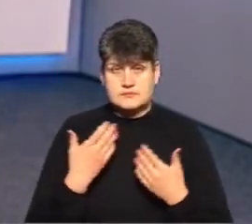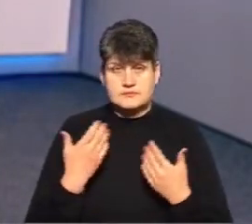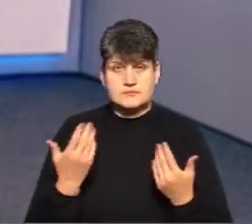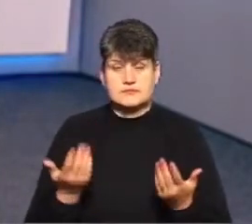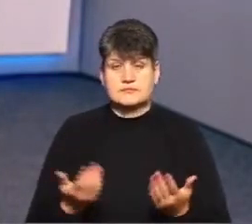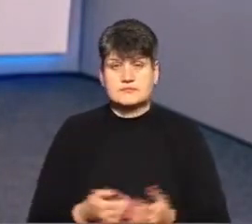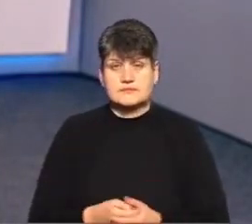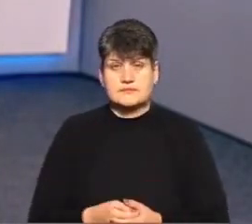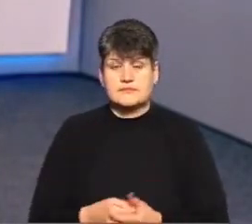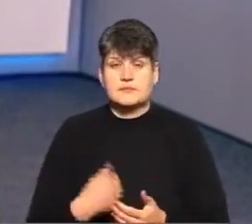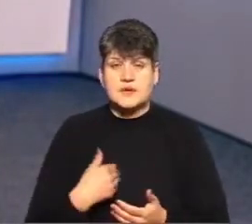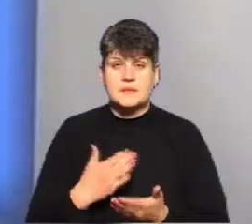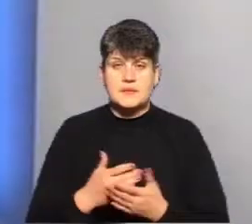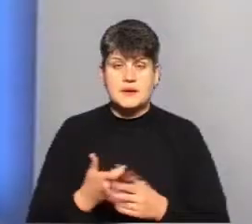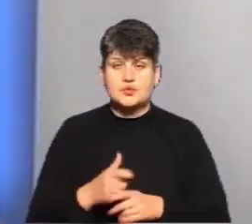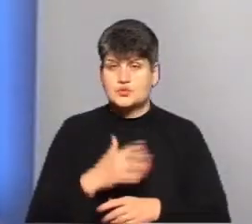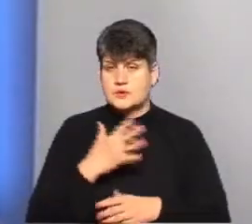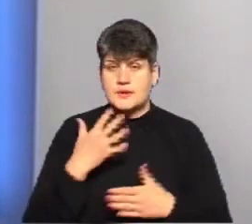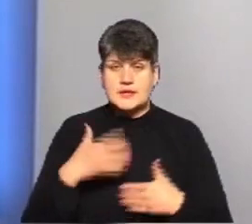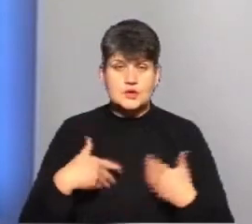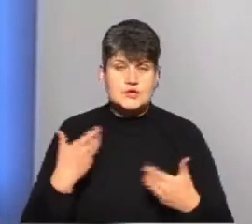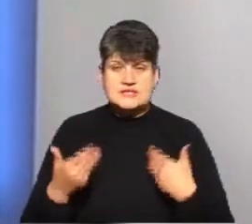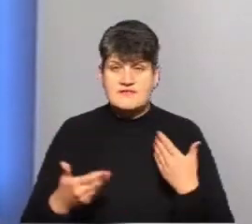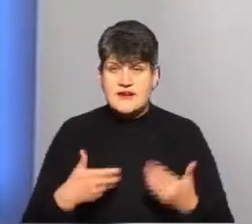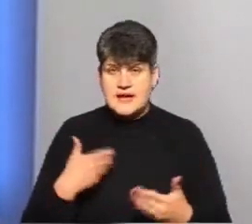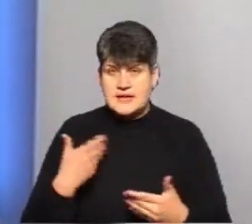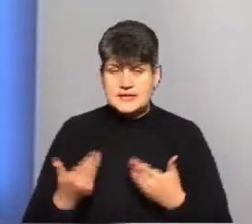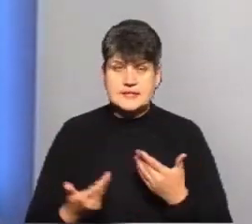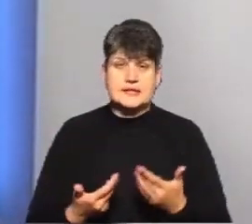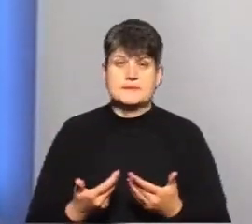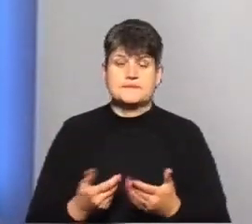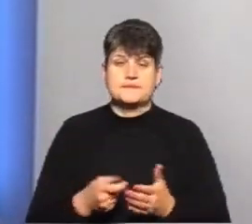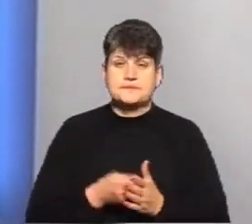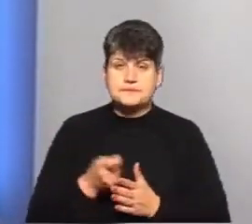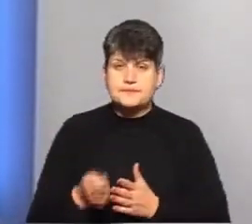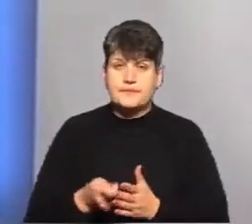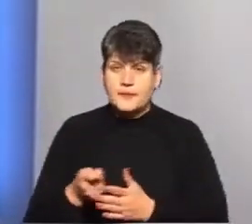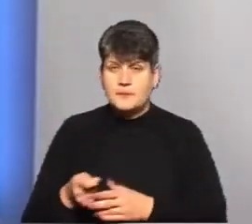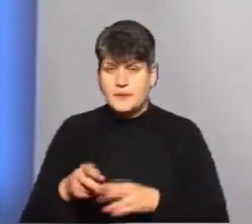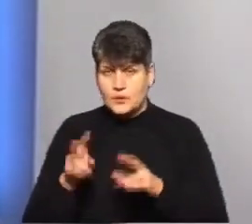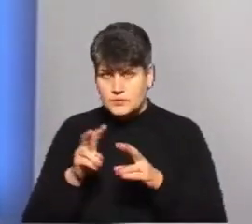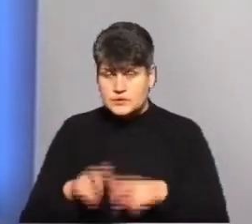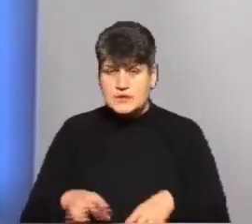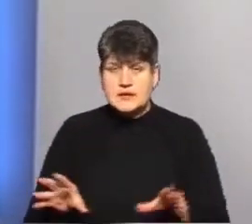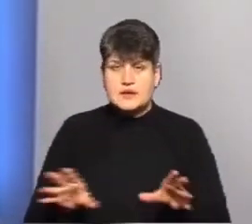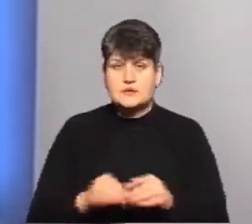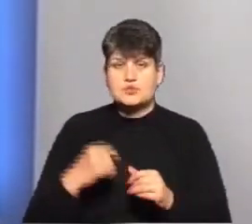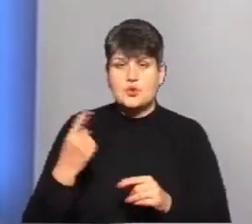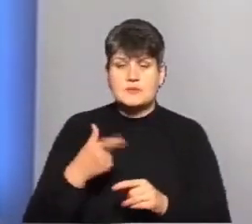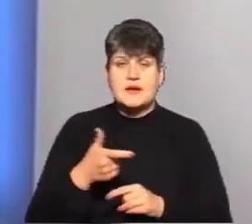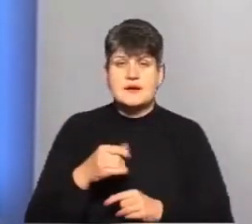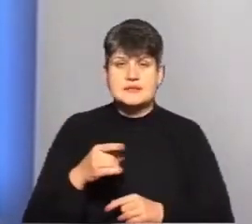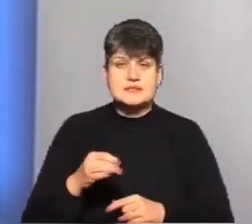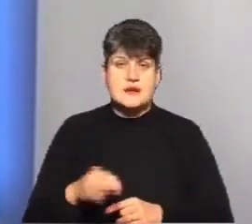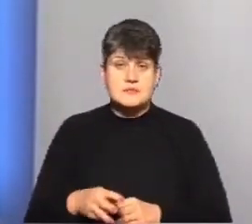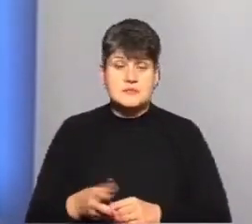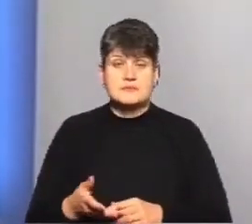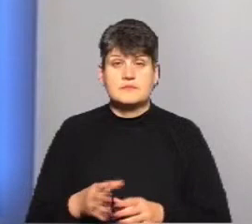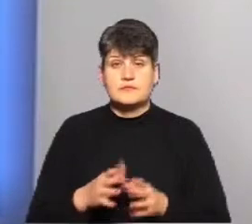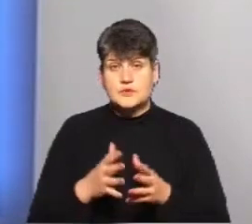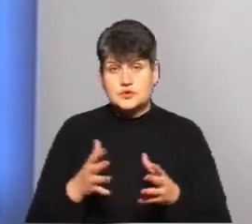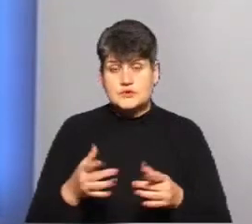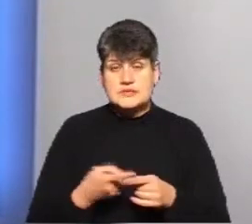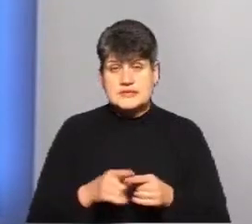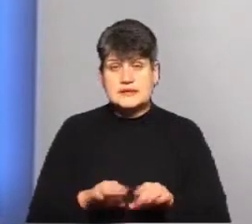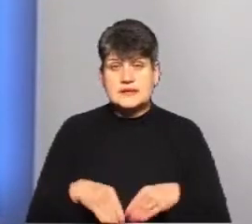дуже багато звернень, де ми кожне звернення пропрацьовуємо разом з облгазами. Ну, в основному надаємо роз'яснення, але